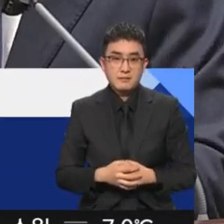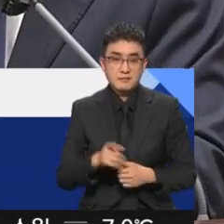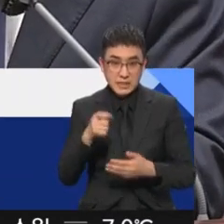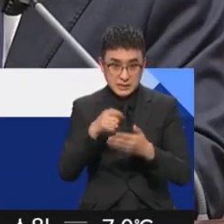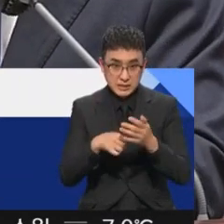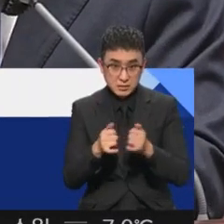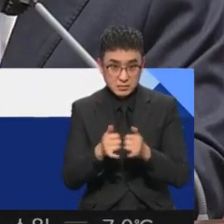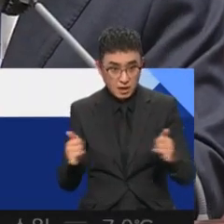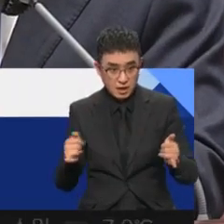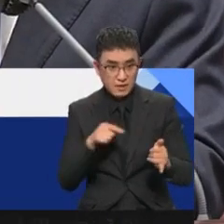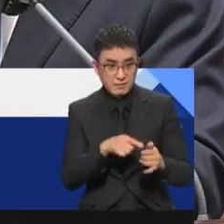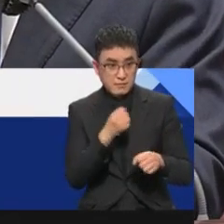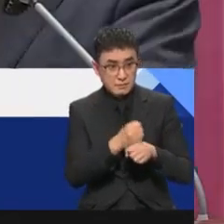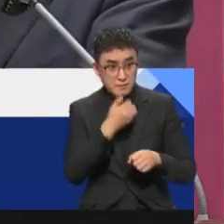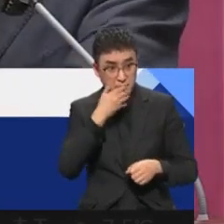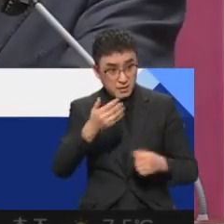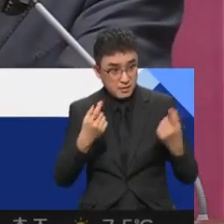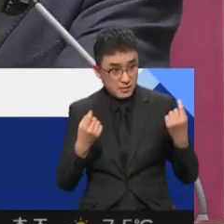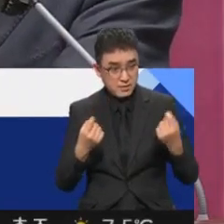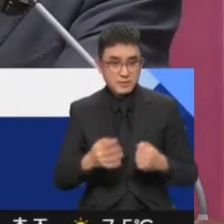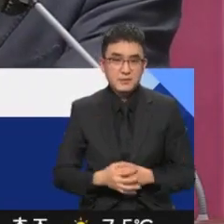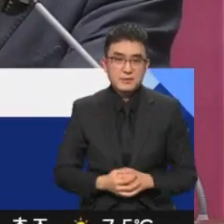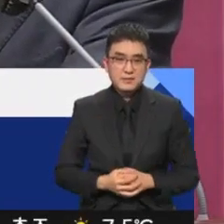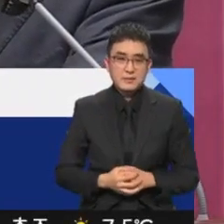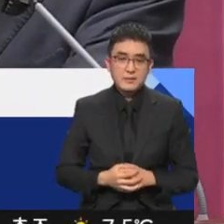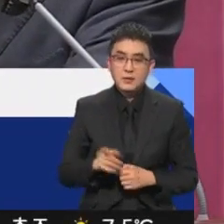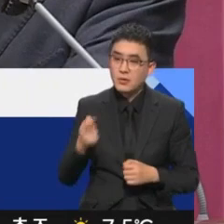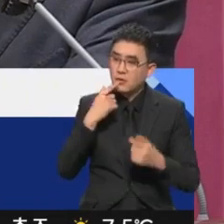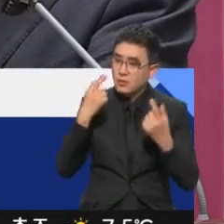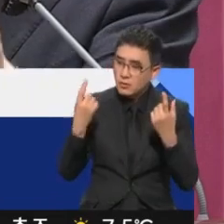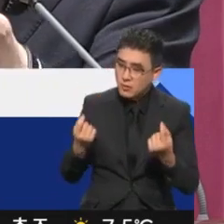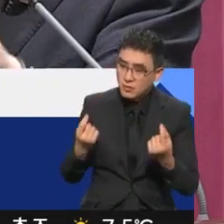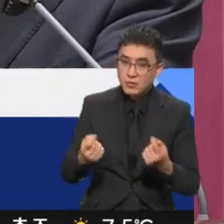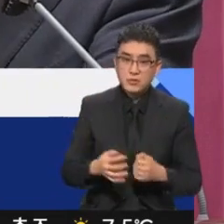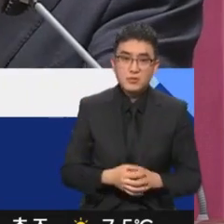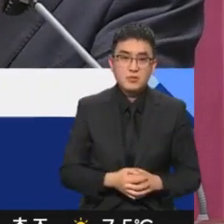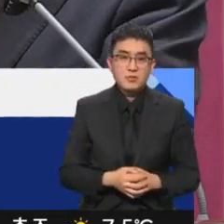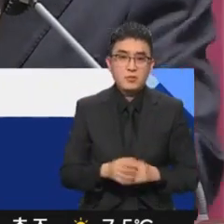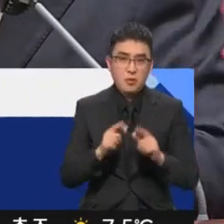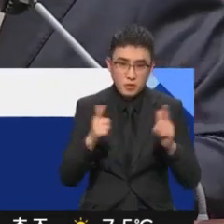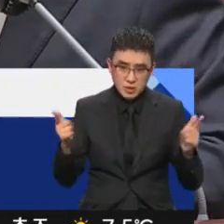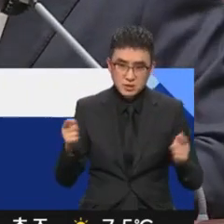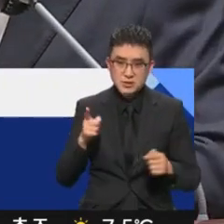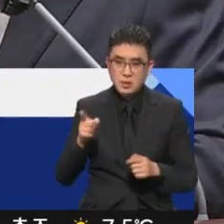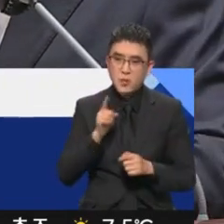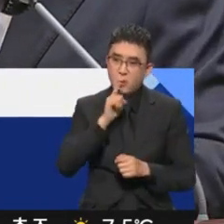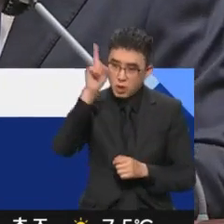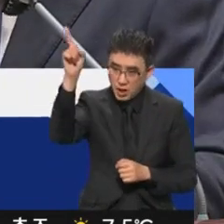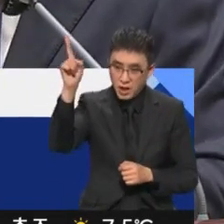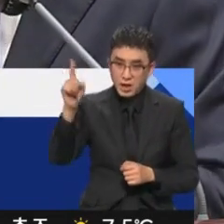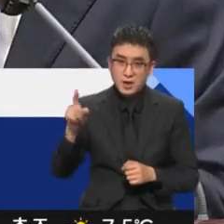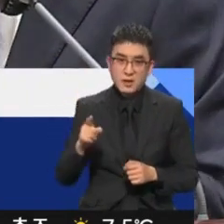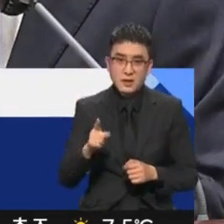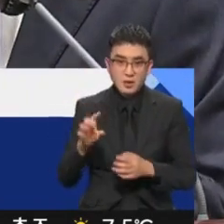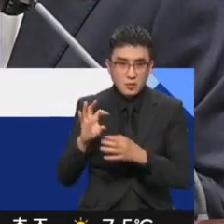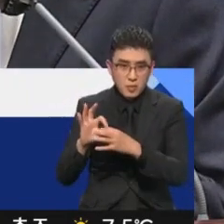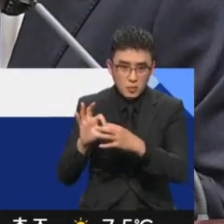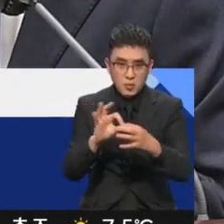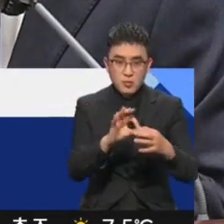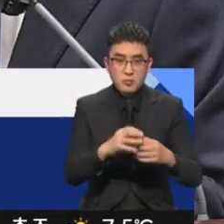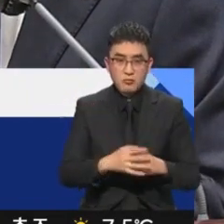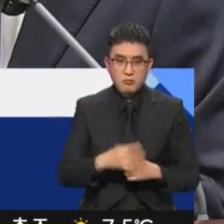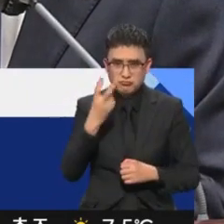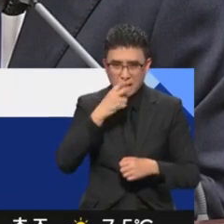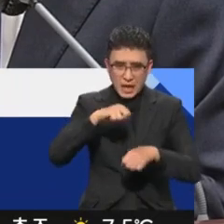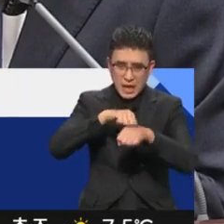충분히 쓸 수 있는 내용 아니겠습니까? 그렇기 때문에 오히려 이런 여러 가지 고발을 통해서 이 문제를 강제적